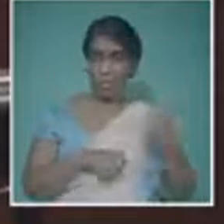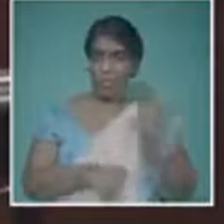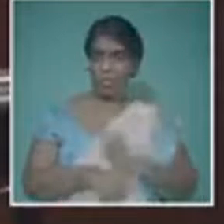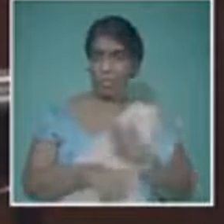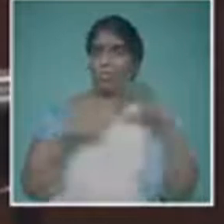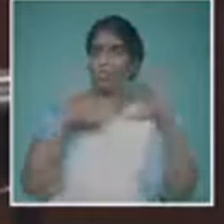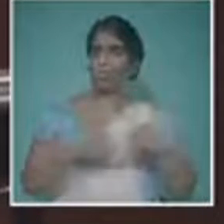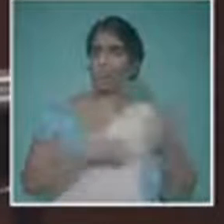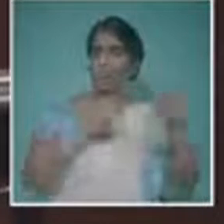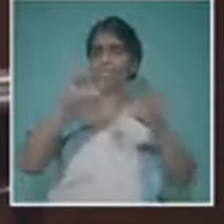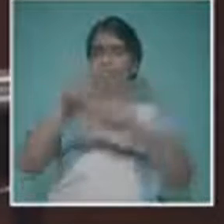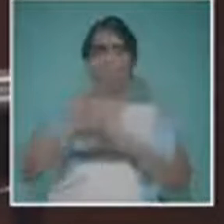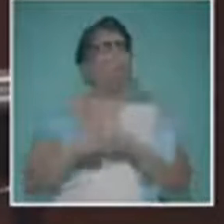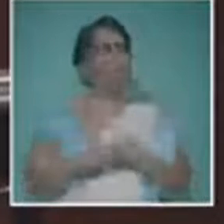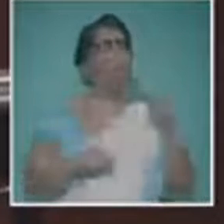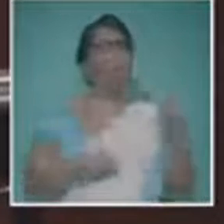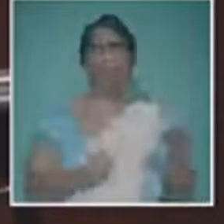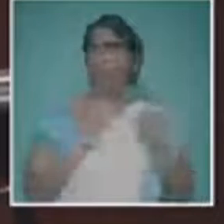இது எப்படி நடைபெறுது என்று சொன்னால்,